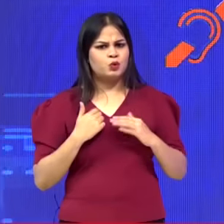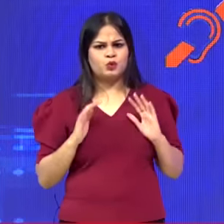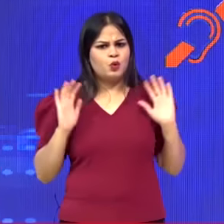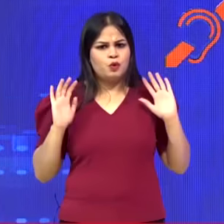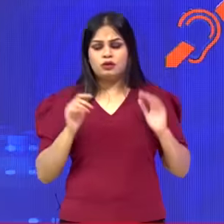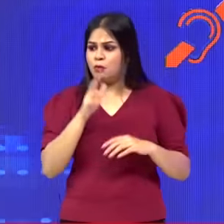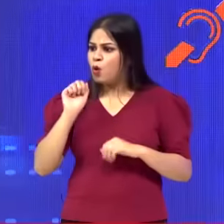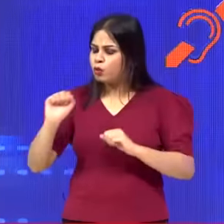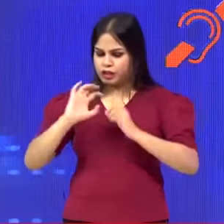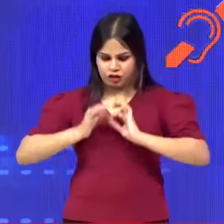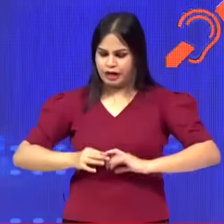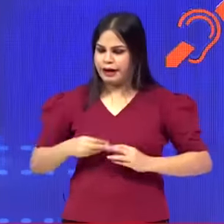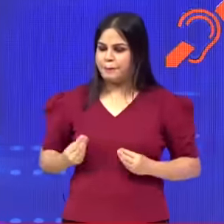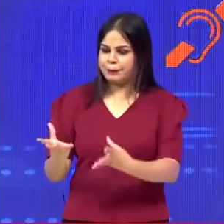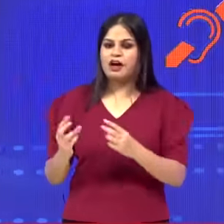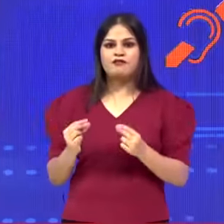में 1 मिनट लगता है।